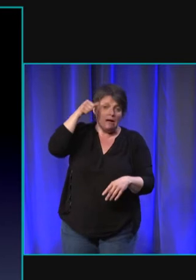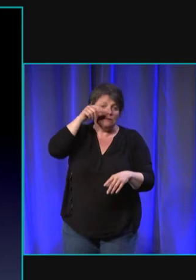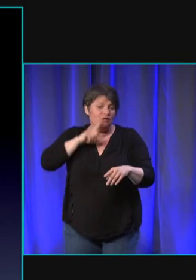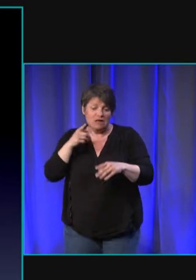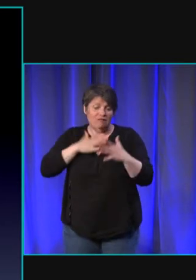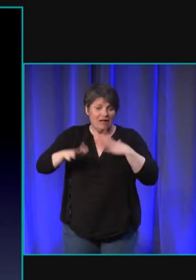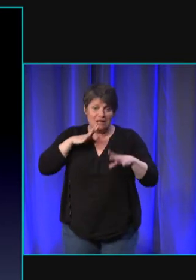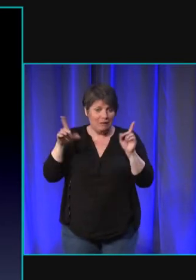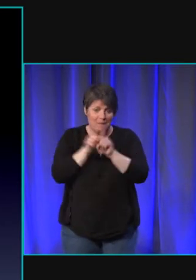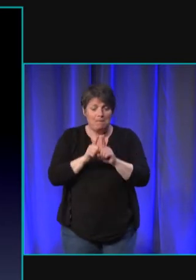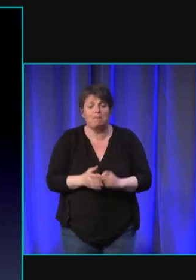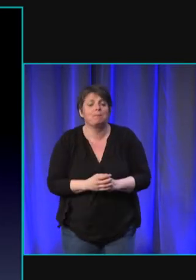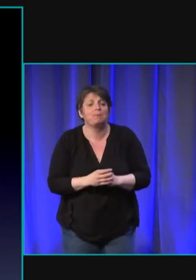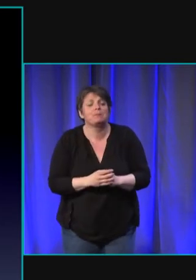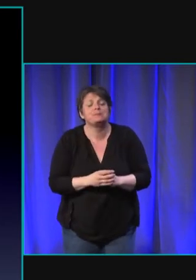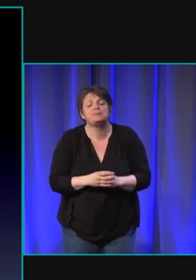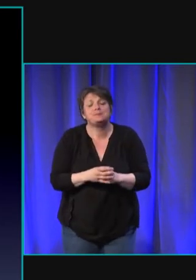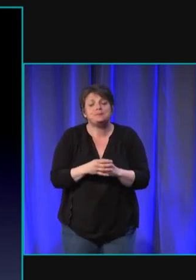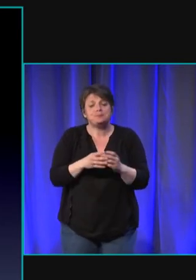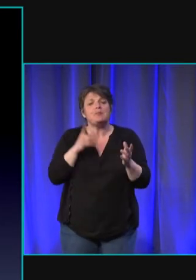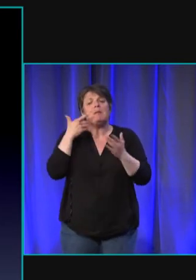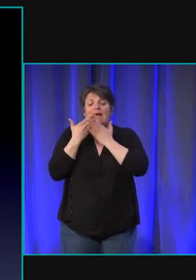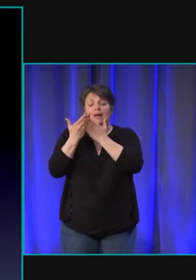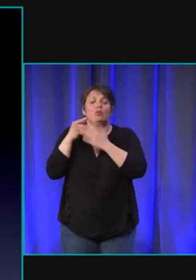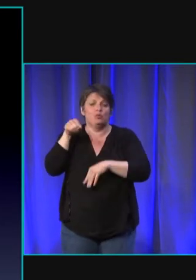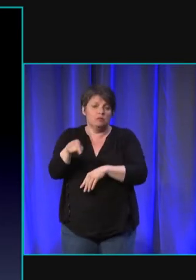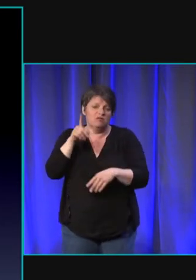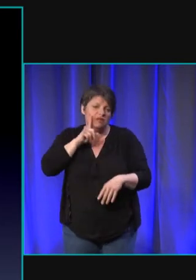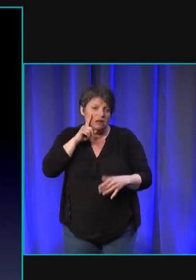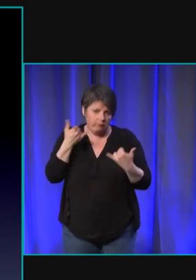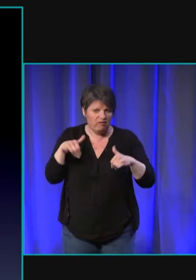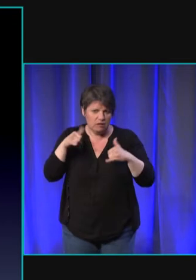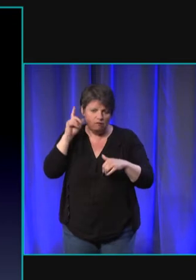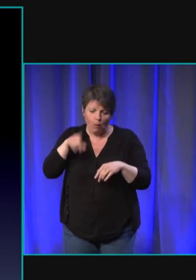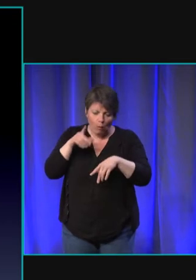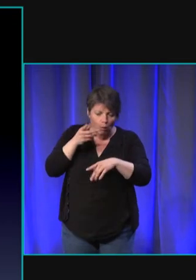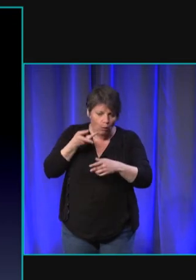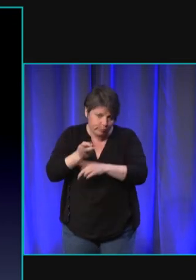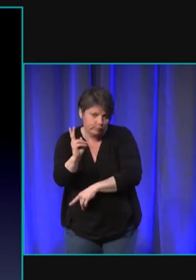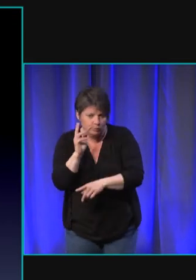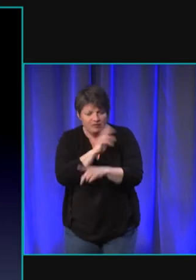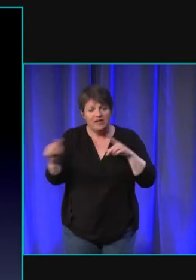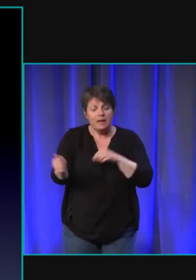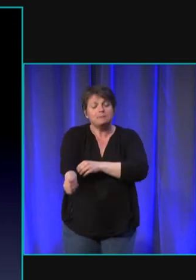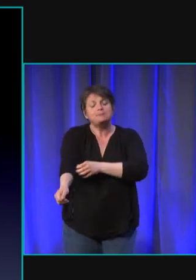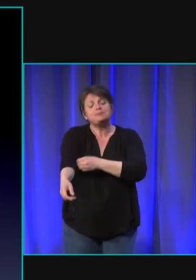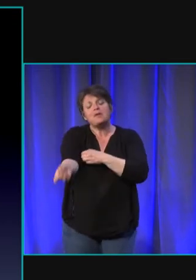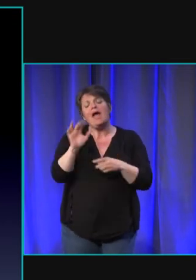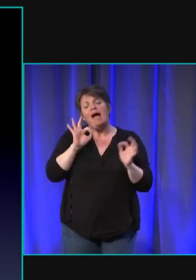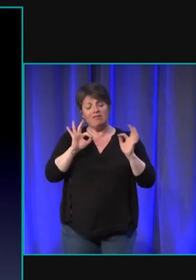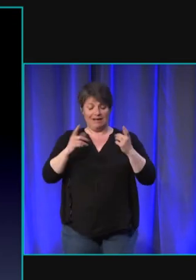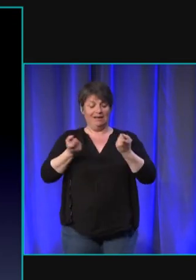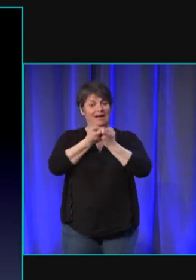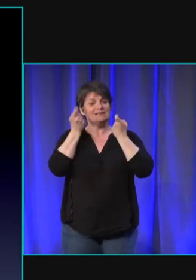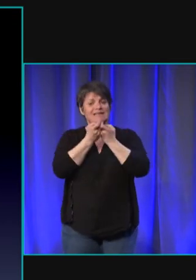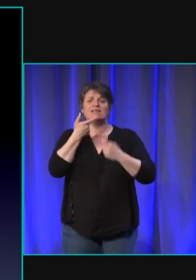Maintenant, l'effet des modalités de l'exercice. Alors, on essaie de comprendre aussi, est-ce que le fait de faire un exercice